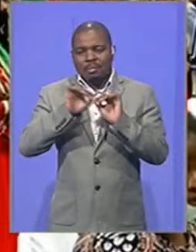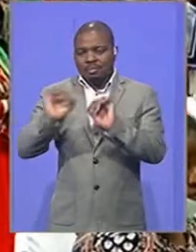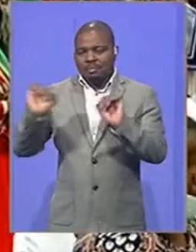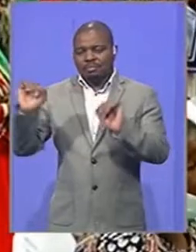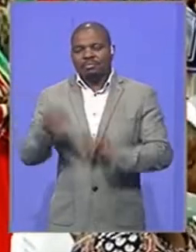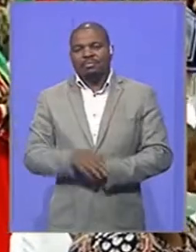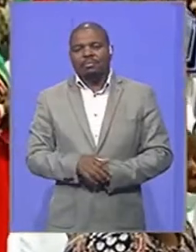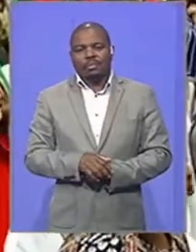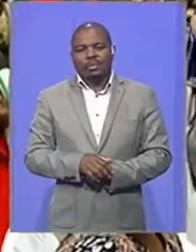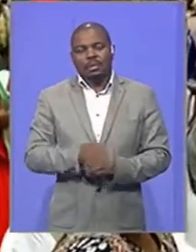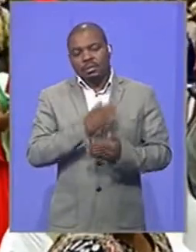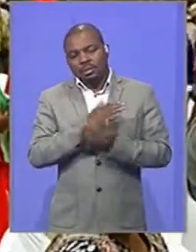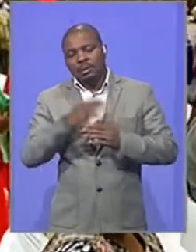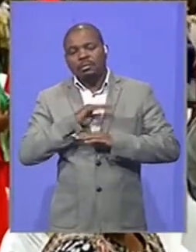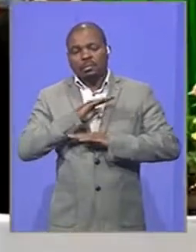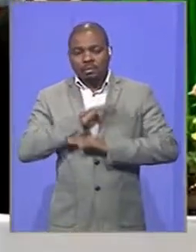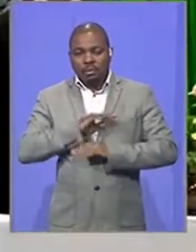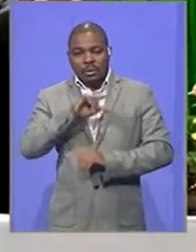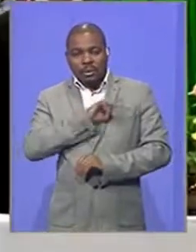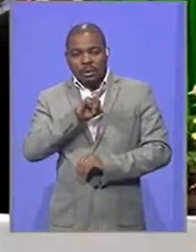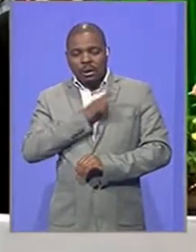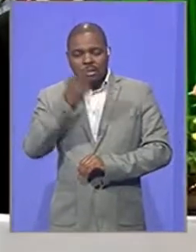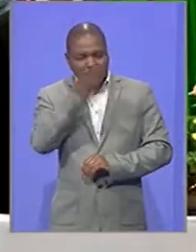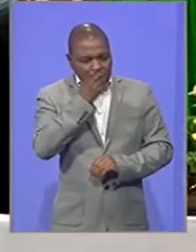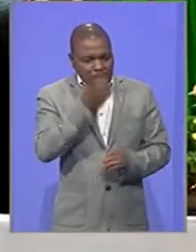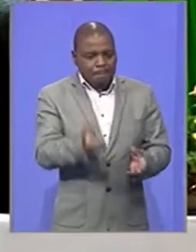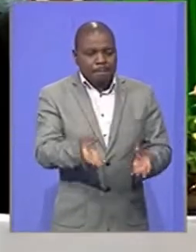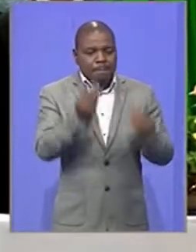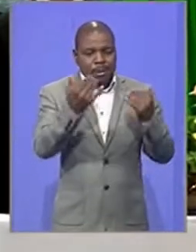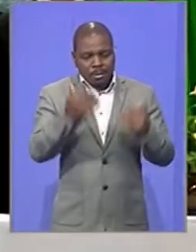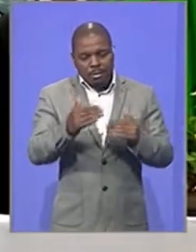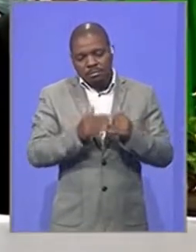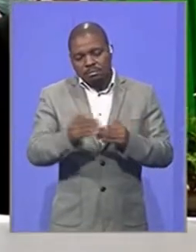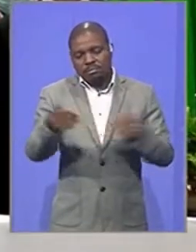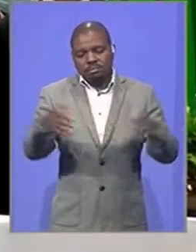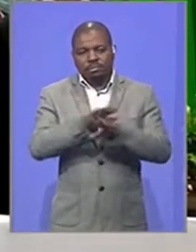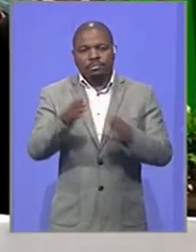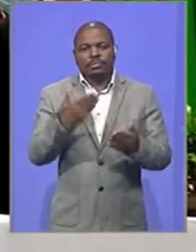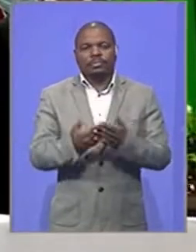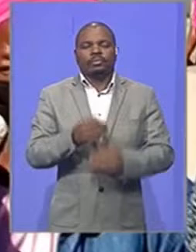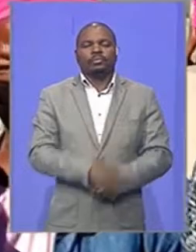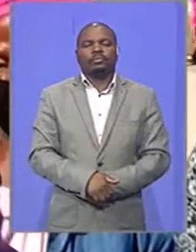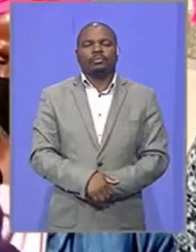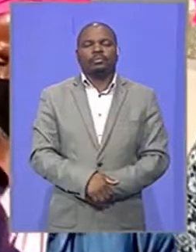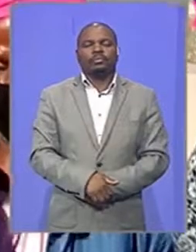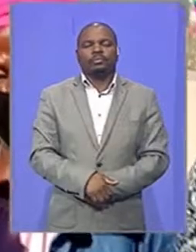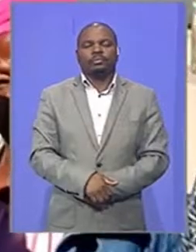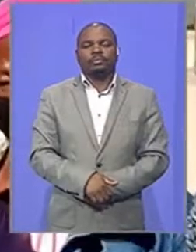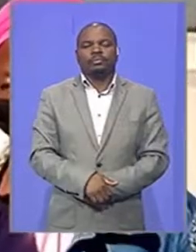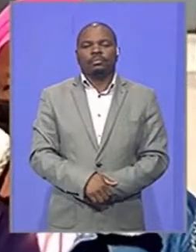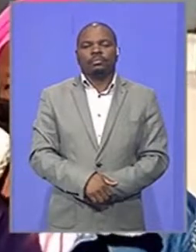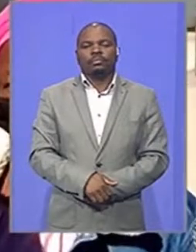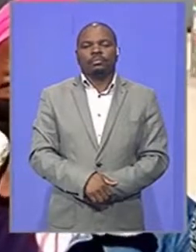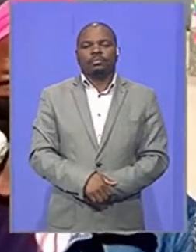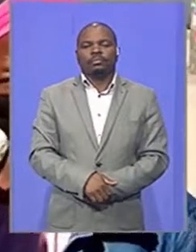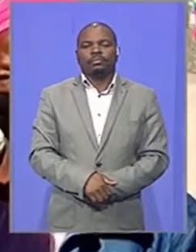Ba bangwe ba homotšwa ke gore mafelelong ba tla kgona go boloka dihlogo tšeo di lobilego. Size